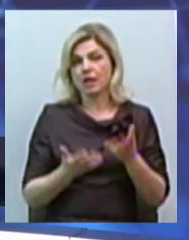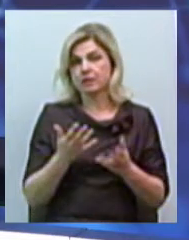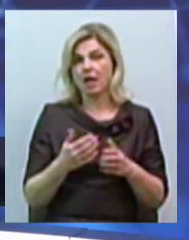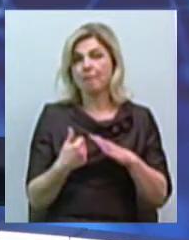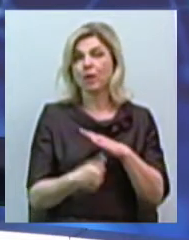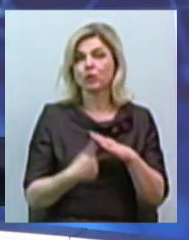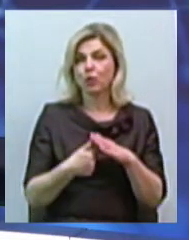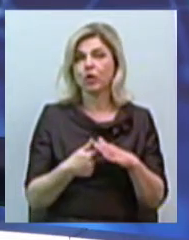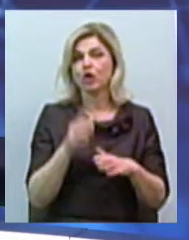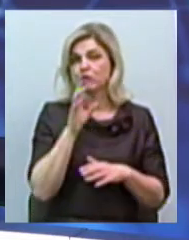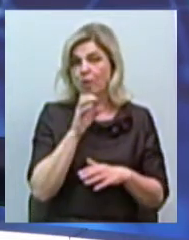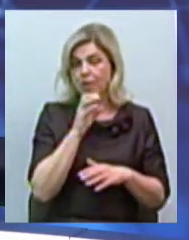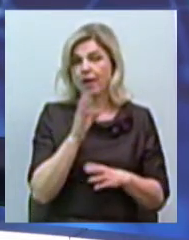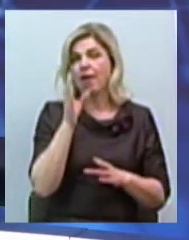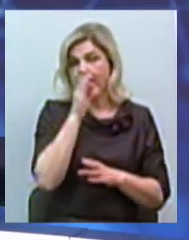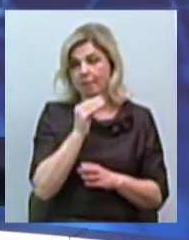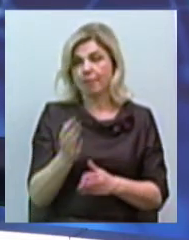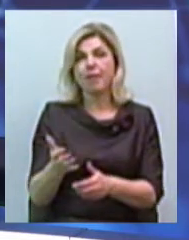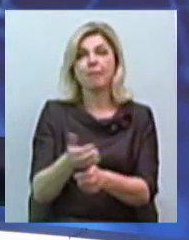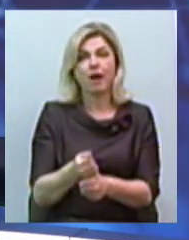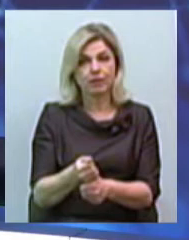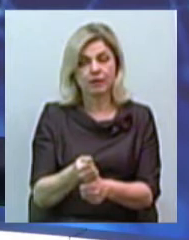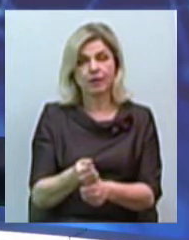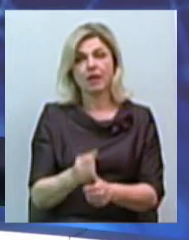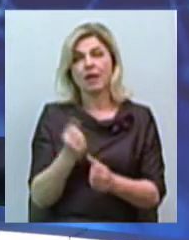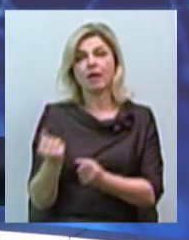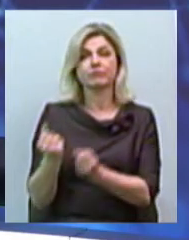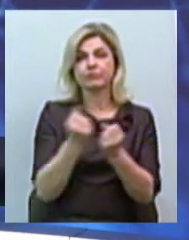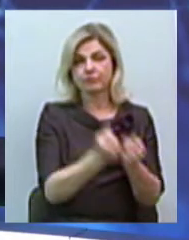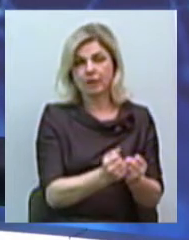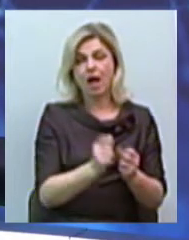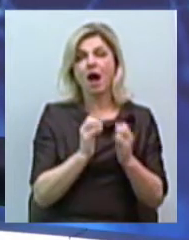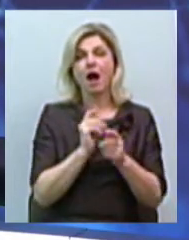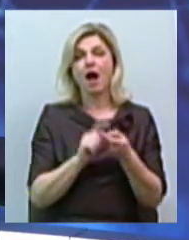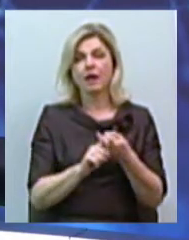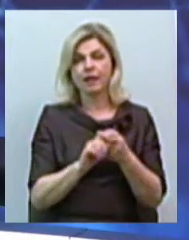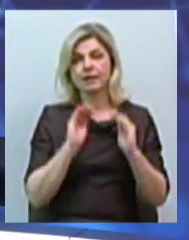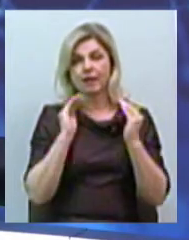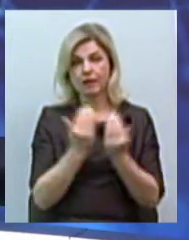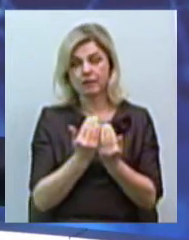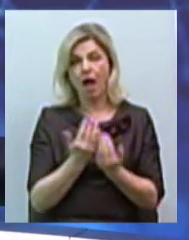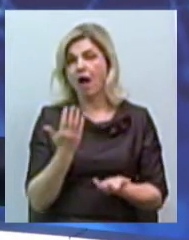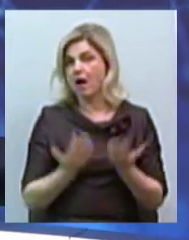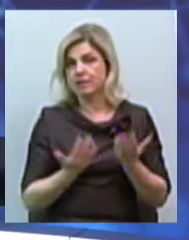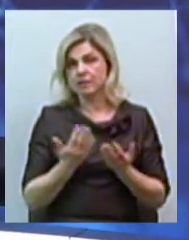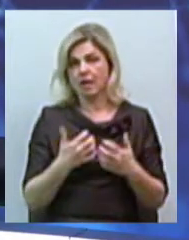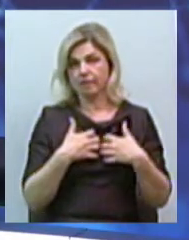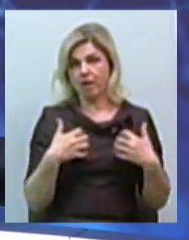тварину, змогли спіймати і посадити на карантин. Так. Але якщо